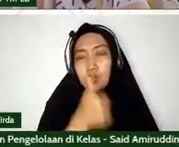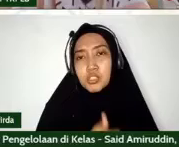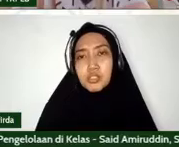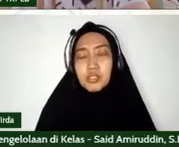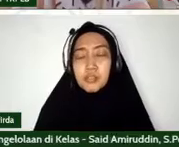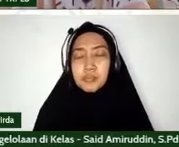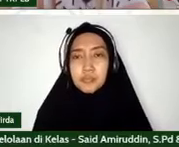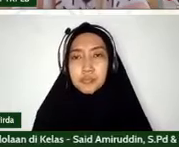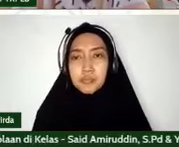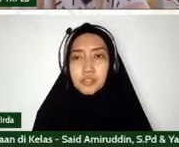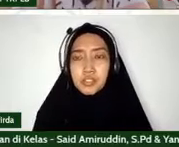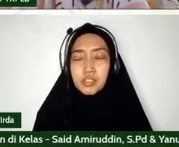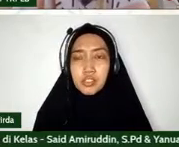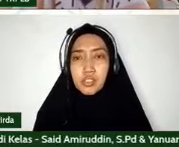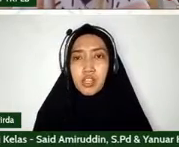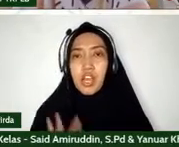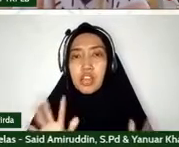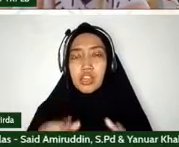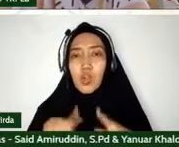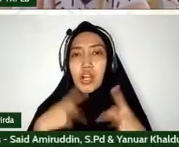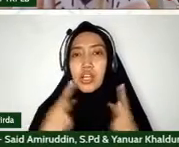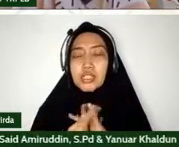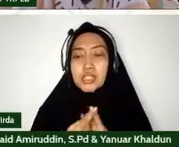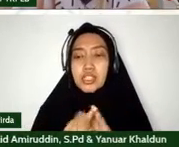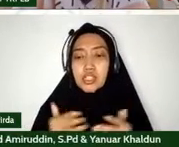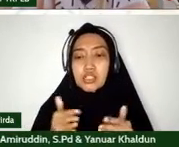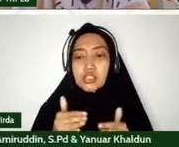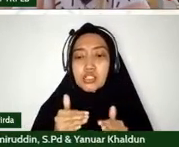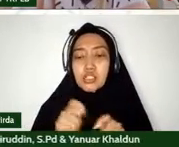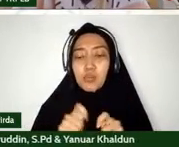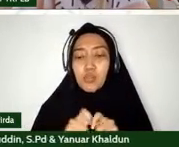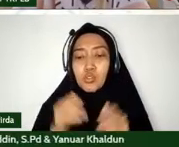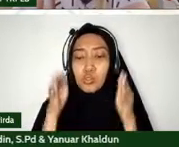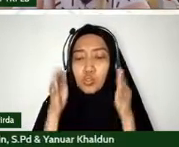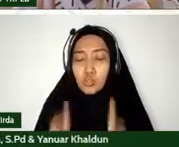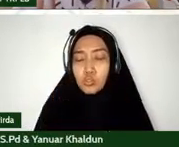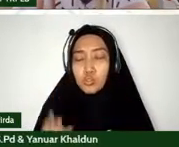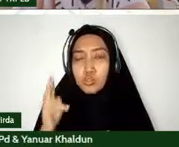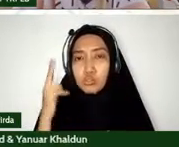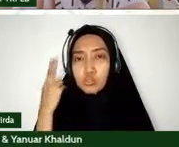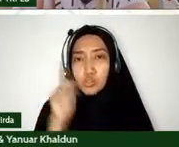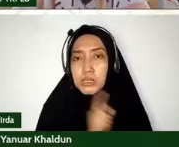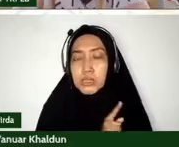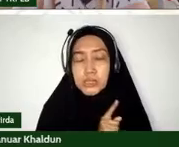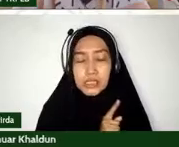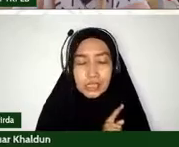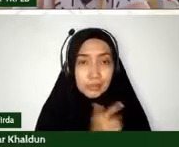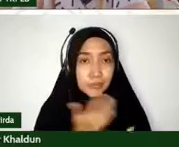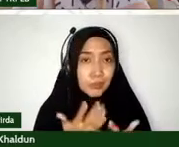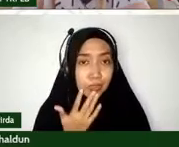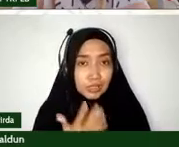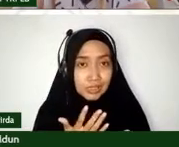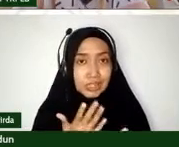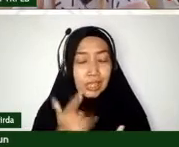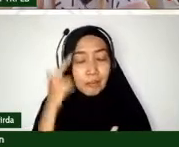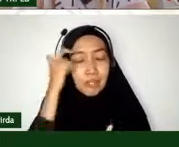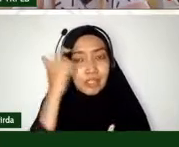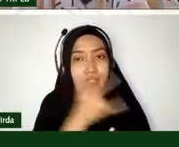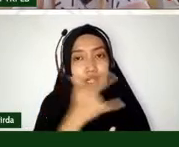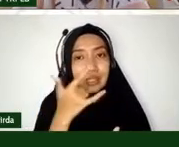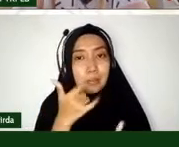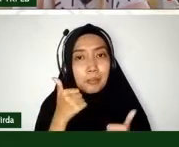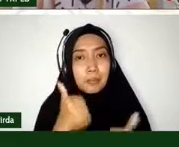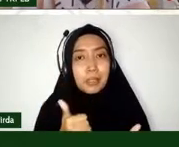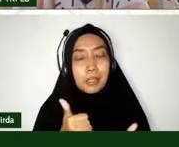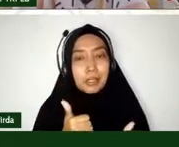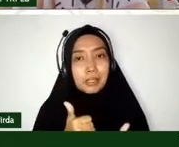jamnya atau kelasnya disetting kelas, ada kelas untuk pas sendirian seperti itu. Jadi pembelajaran itu tetap efektif,